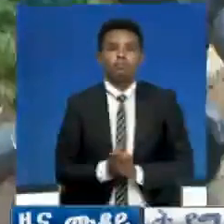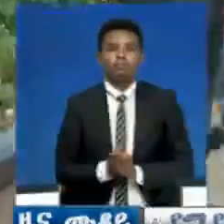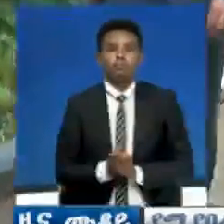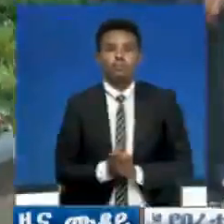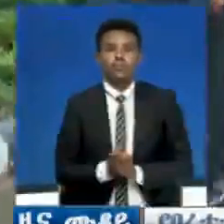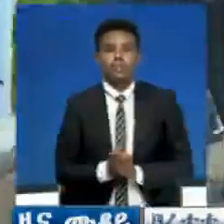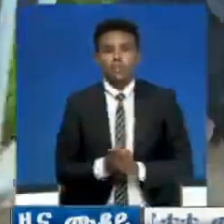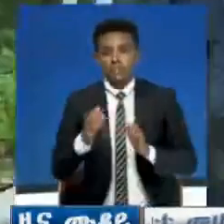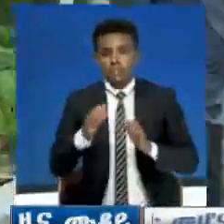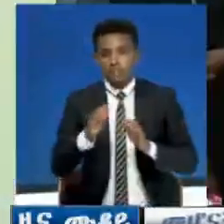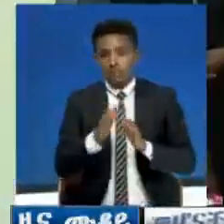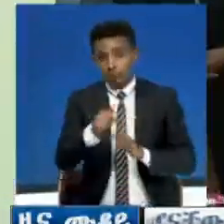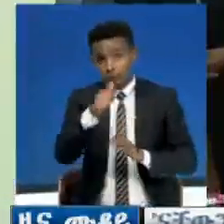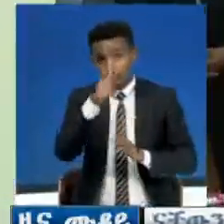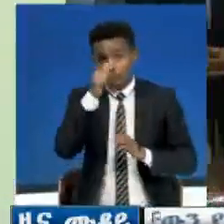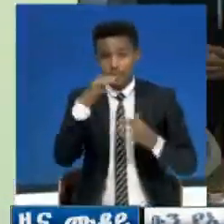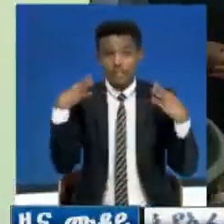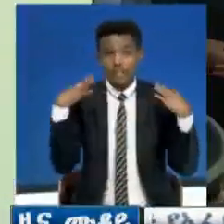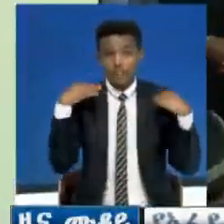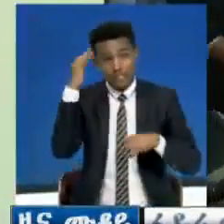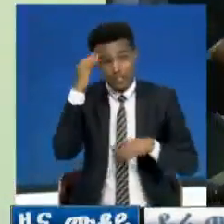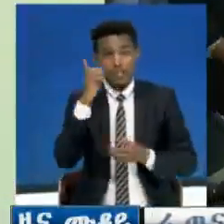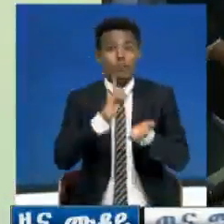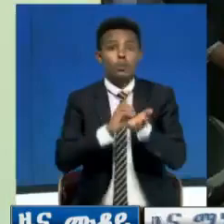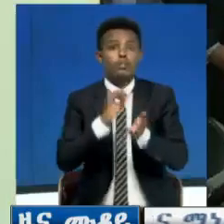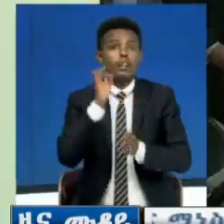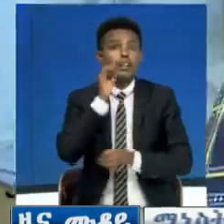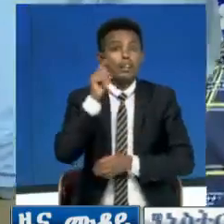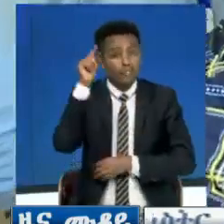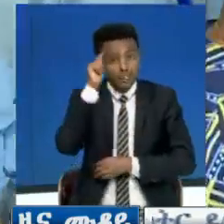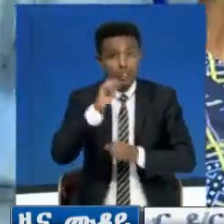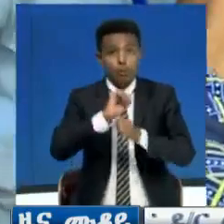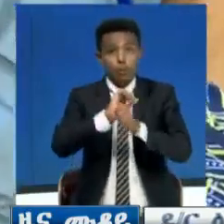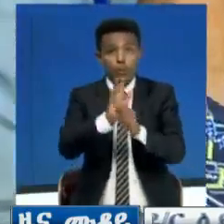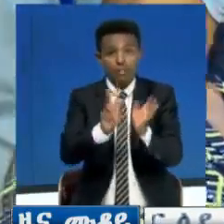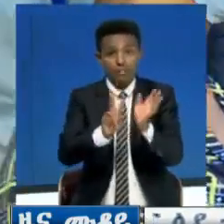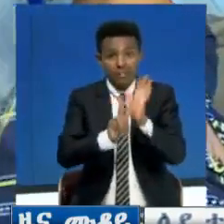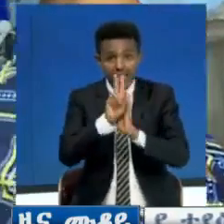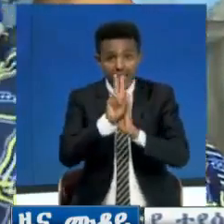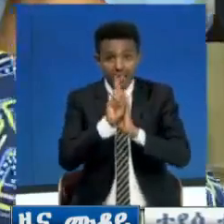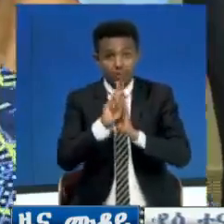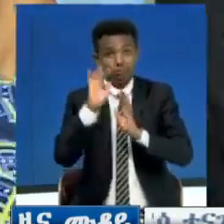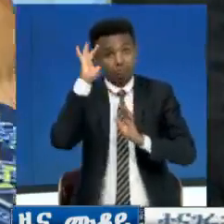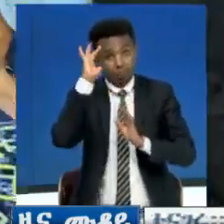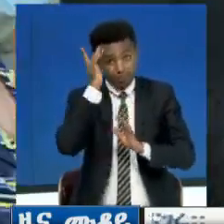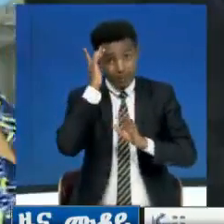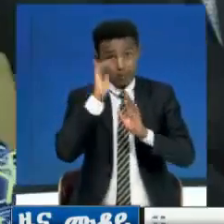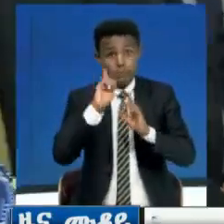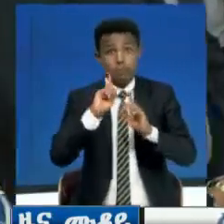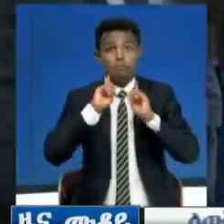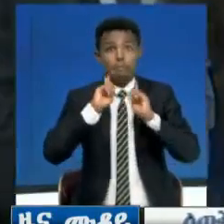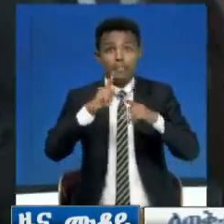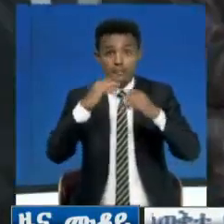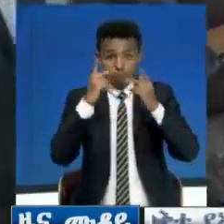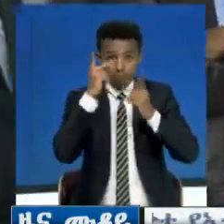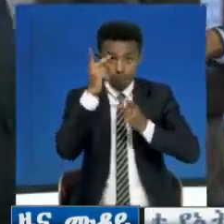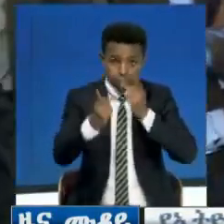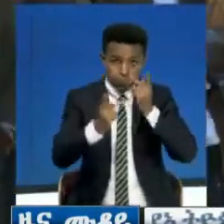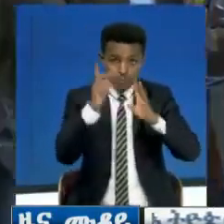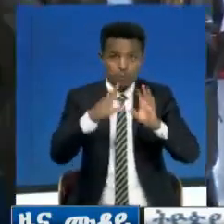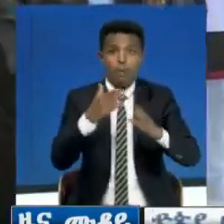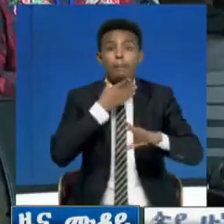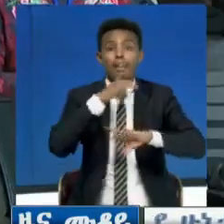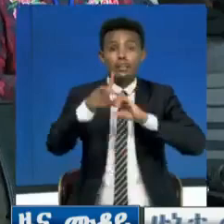የኢፌድሪ ጤና ሚኒስትር ዶክተር ሊያ ታደሰ የኮሮና ቫይረስ ወረርሽኝ ዝግጅትና ምላሽ አሰጣጥን ለመቃኘት ወደ አማራ ክልል ጎራ